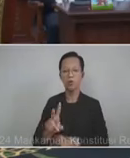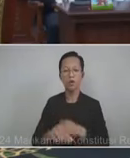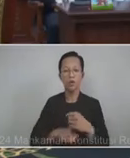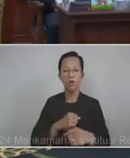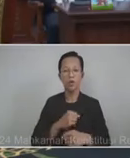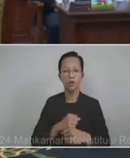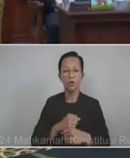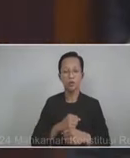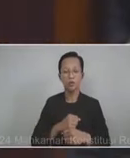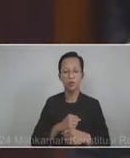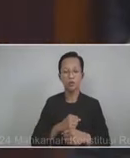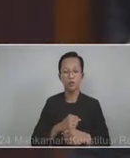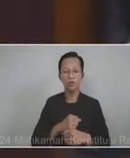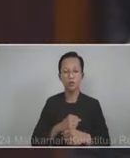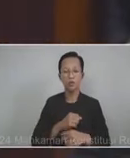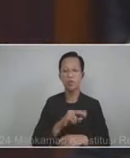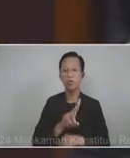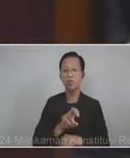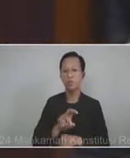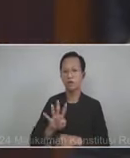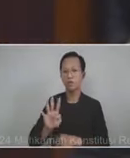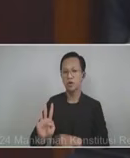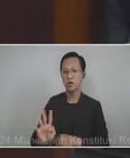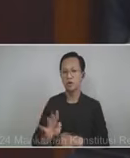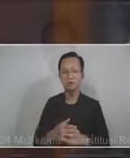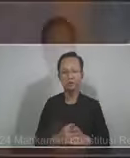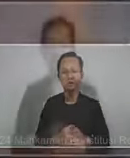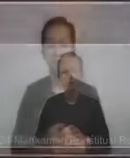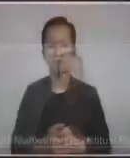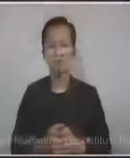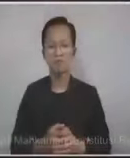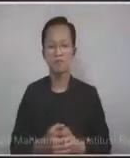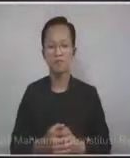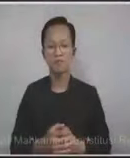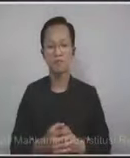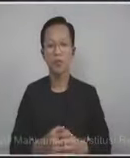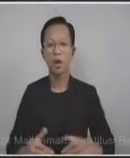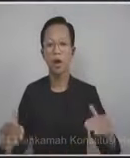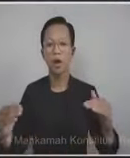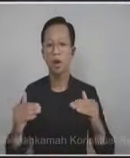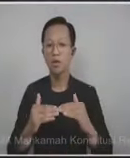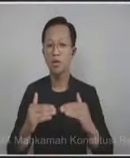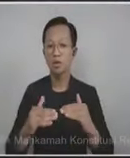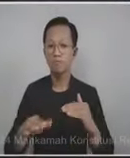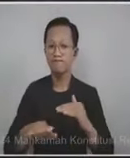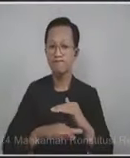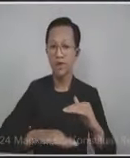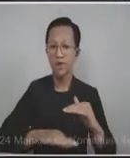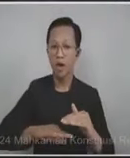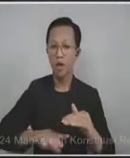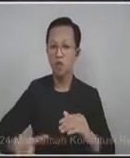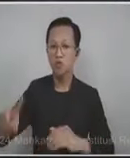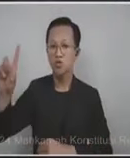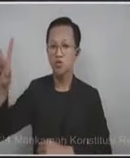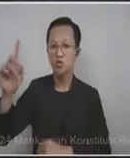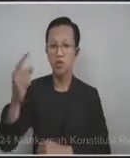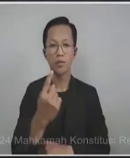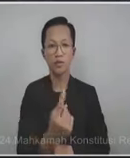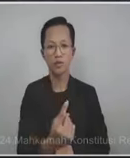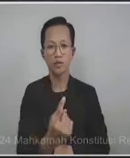22 G 2024 Demi keadilan berdasarkan Ketuhanan Yang Maha Esa